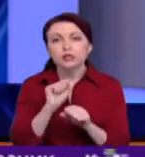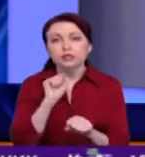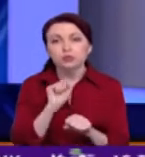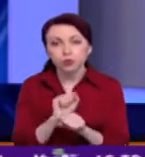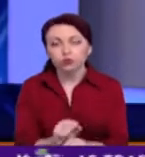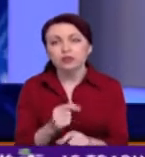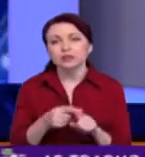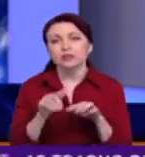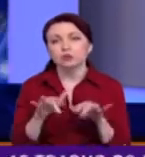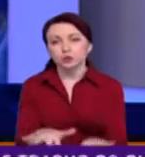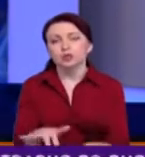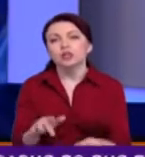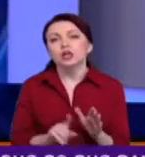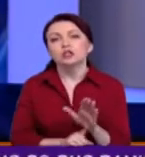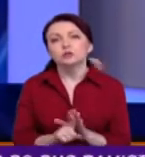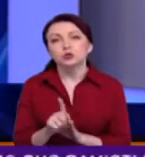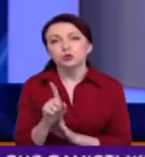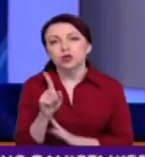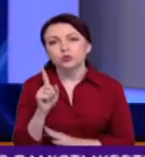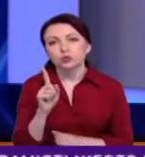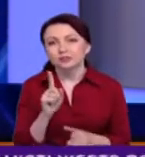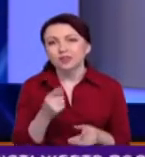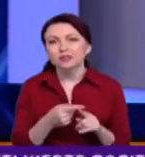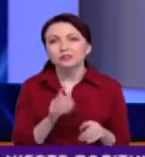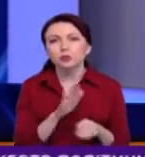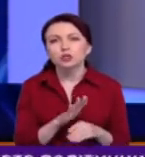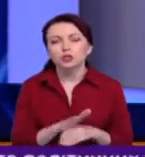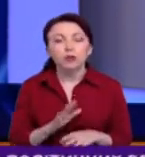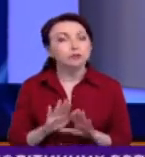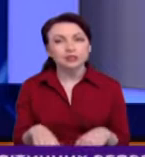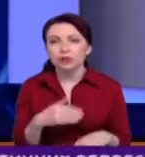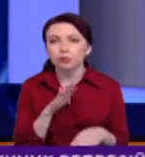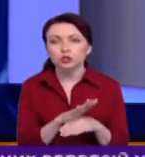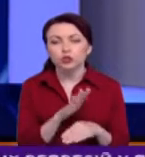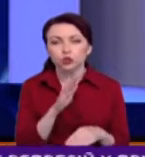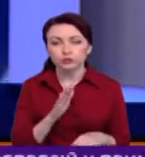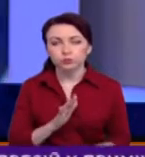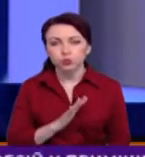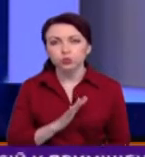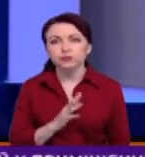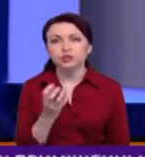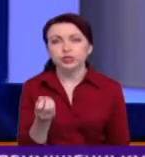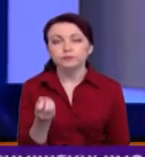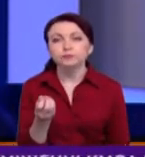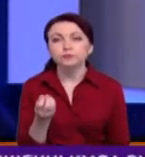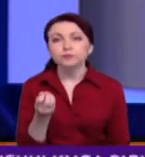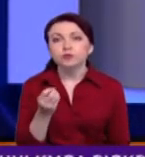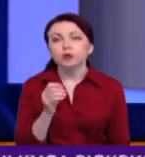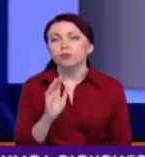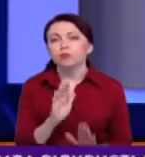цей процес. Спочатку, якщо тими постановами, да, мать? Ні, навіть після постанови був ще